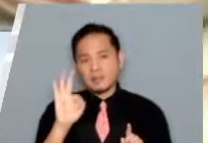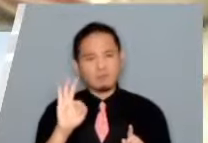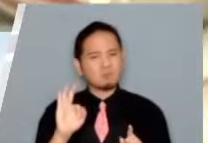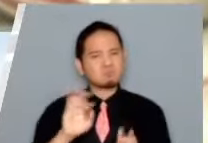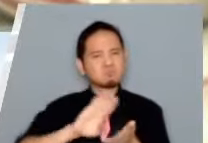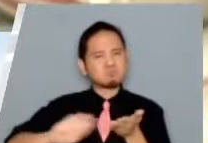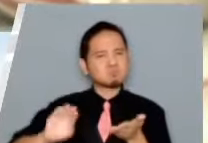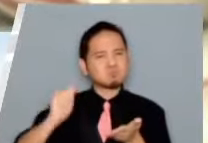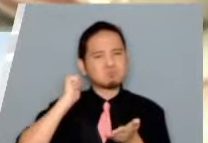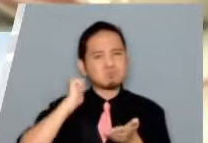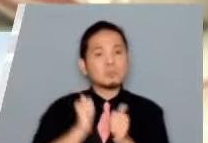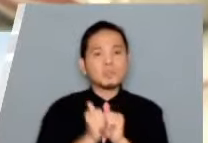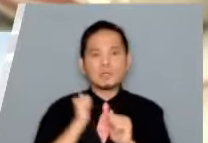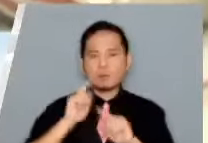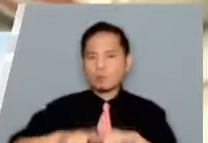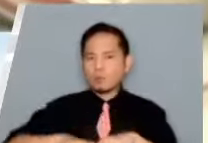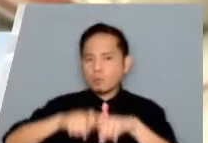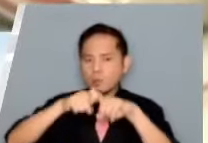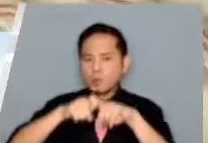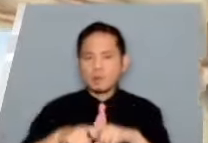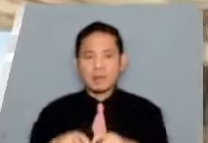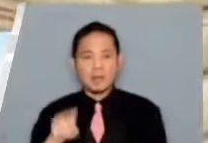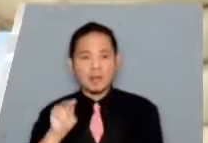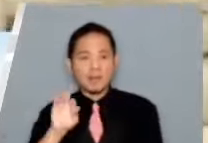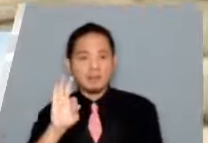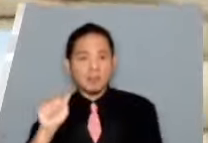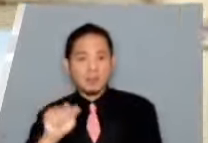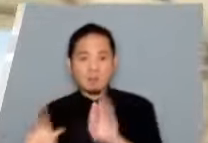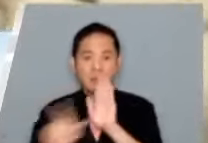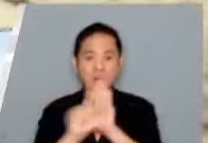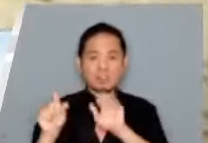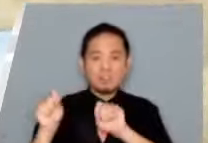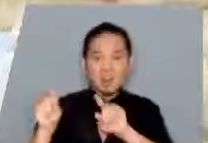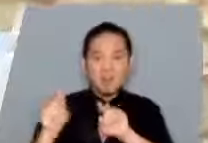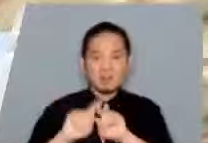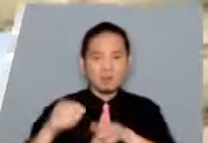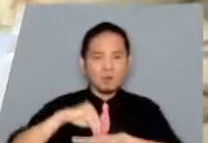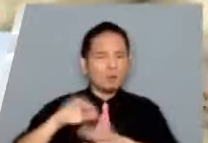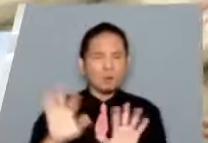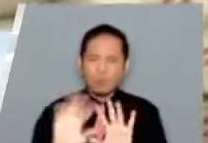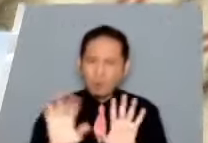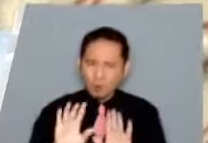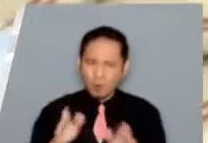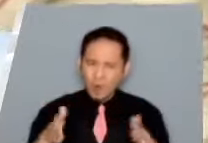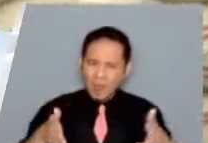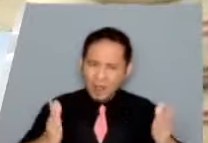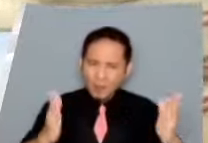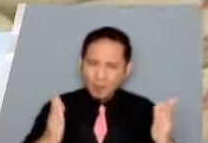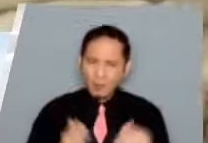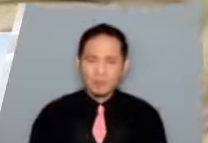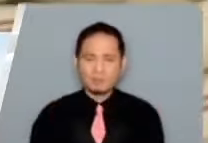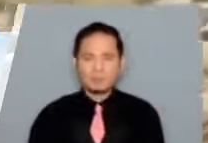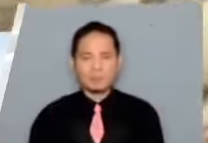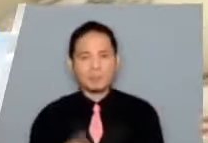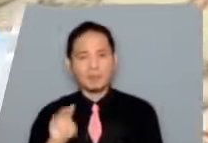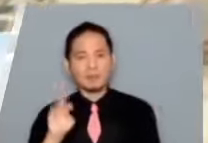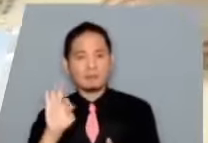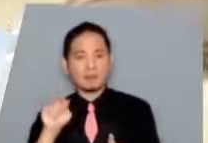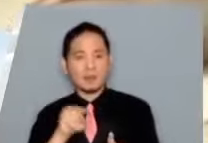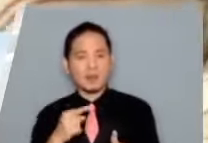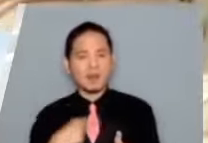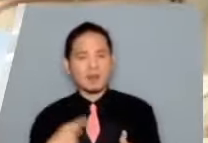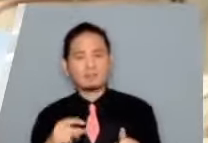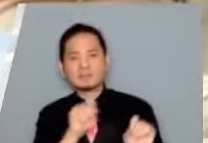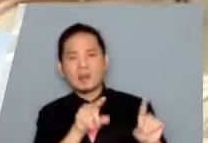nagbabawal sa nfa na magbenta sa pamilihan lumabas sa pagdinig sa Kongreso na binenta ng nfa ang lumang stock sa halagang